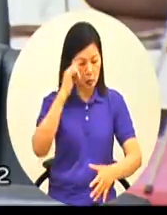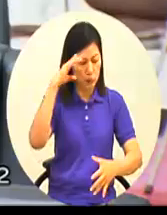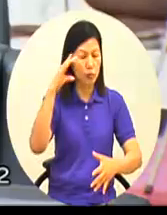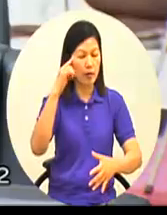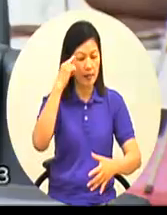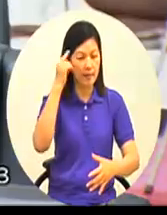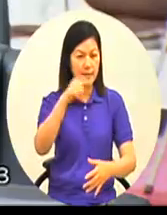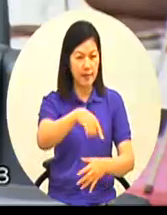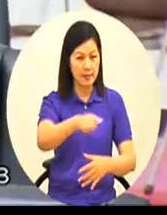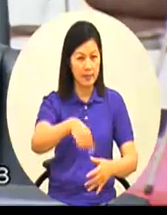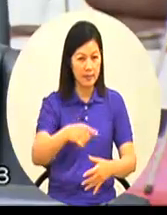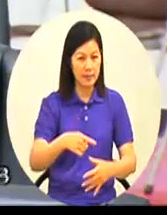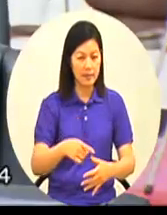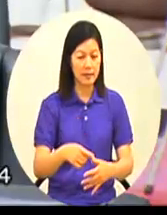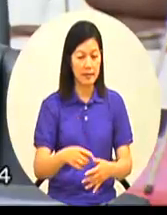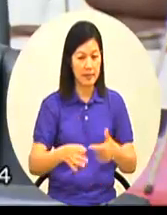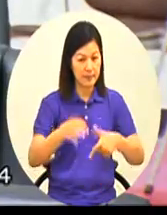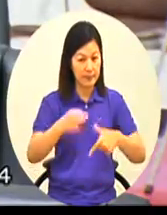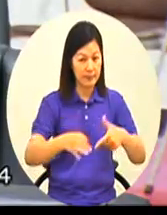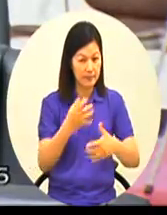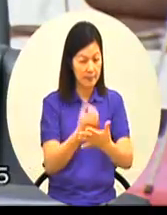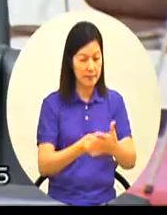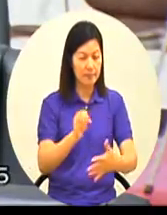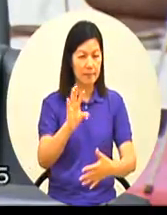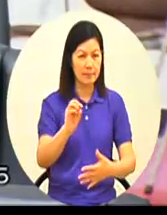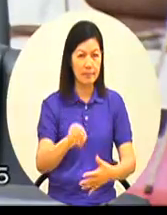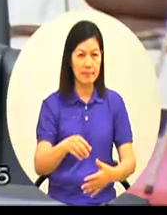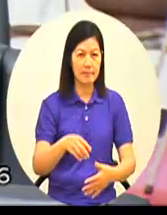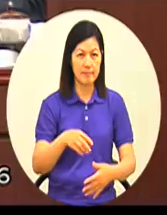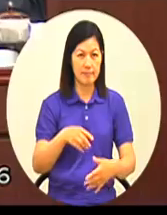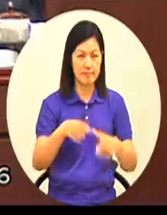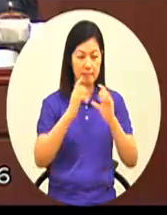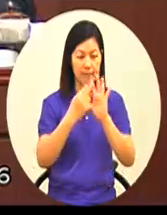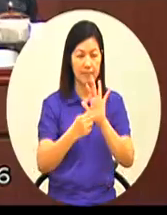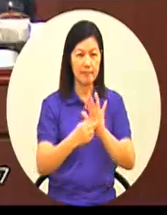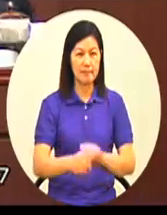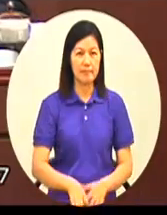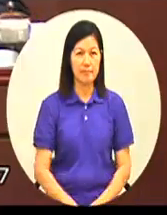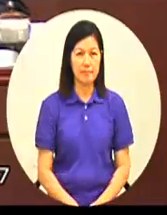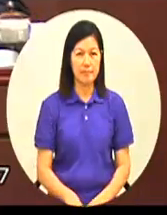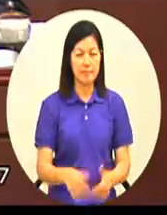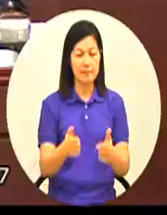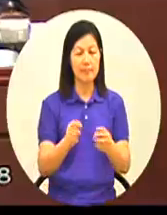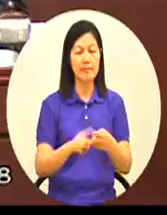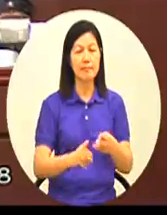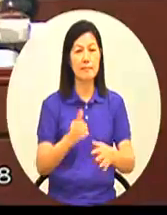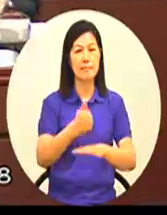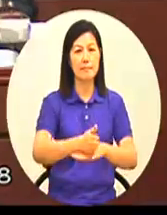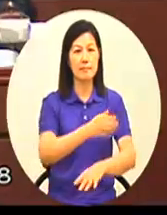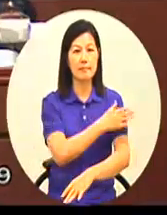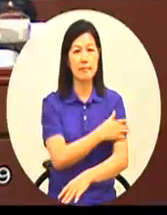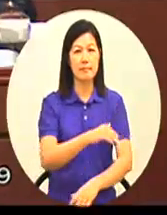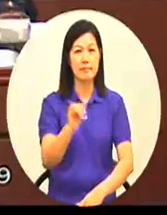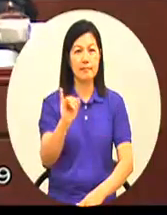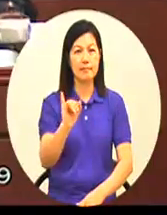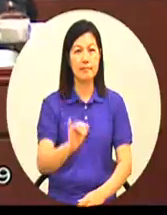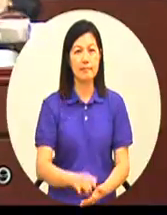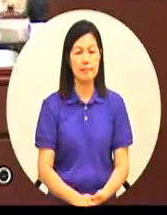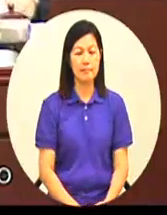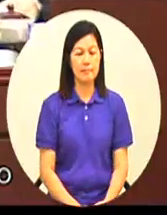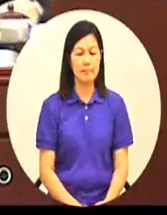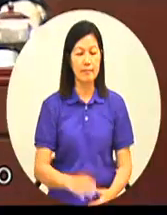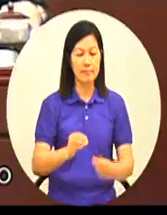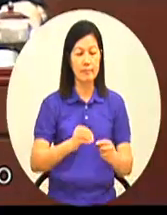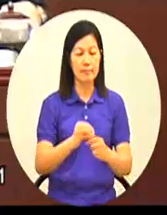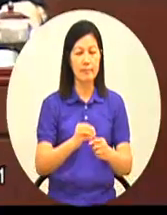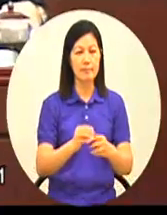它的一个价值在？请你答复。 好，谢谢主席，也谢谢陈议员哈，对我们万年祭办理